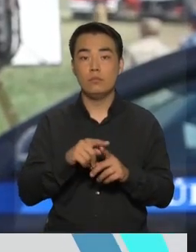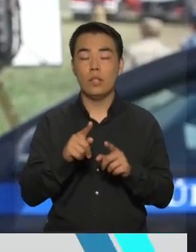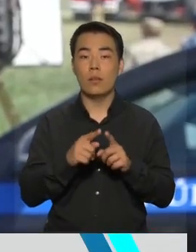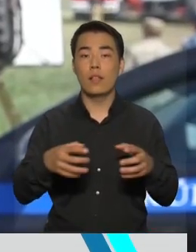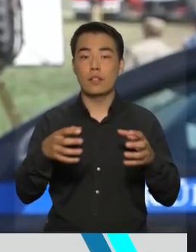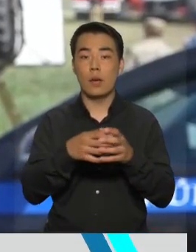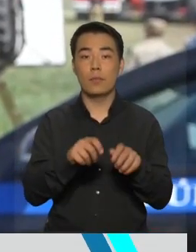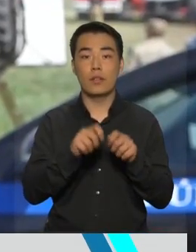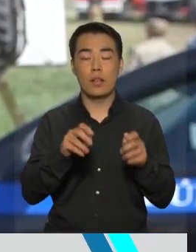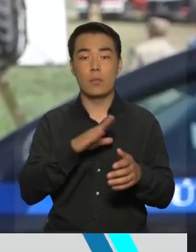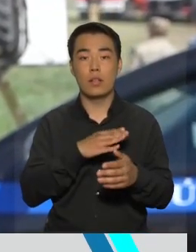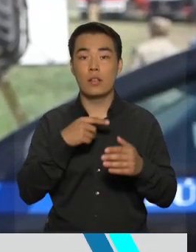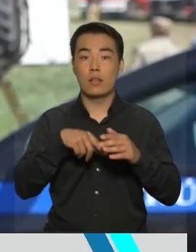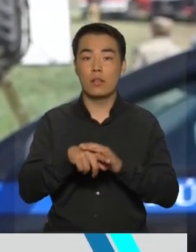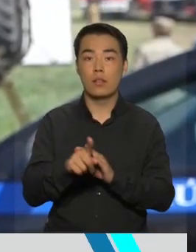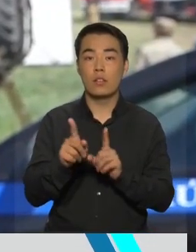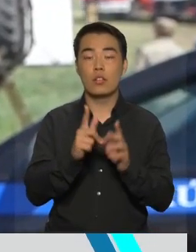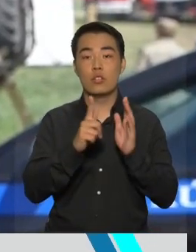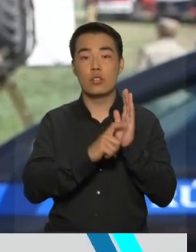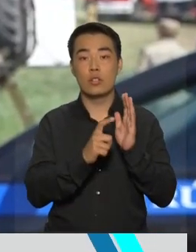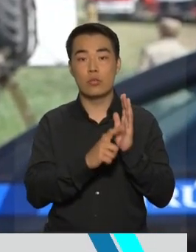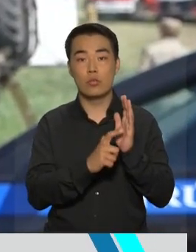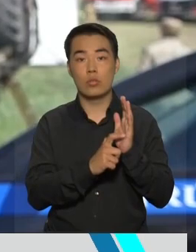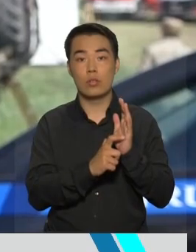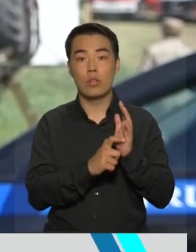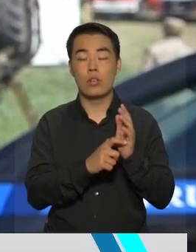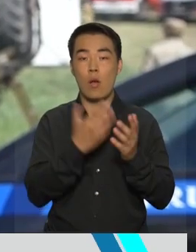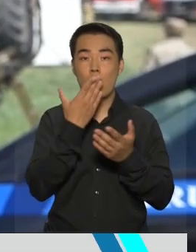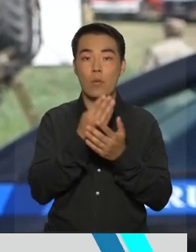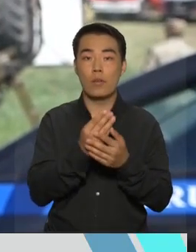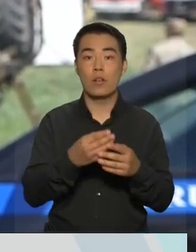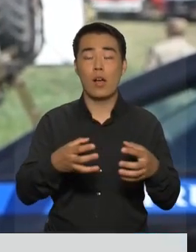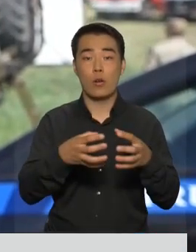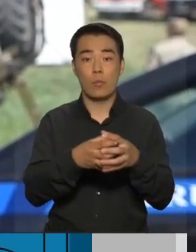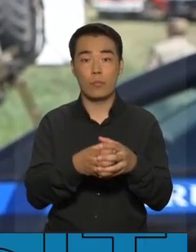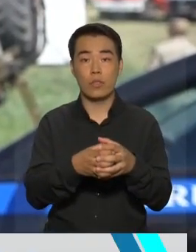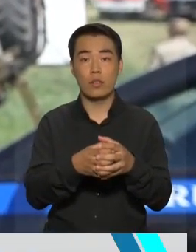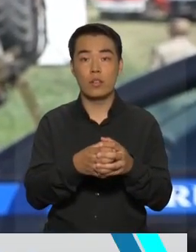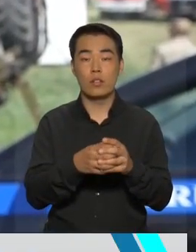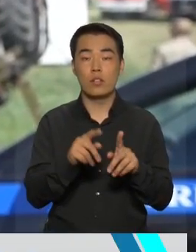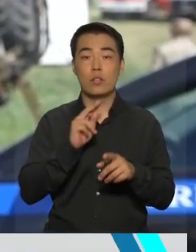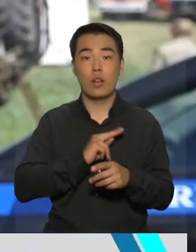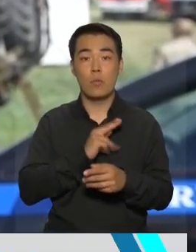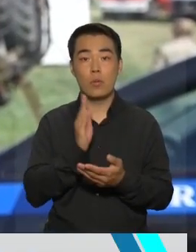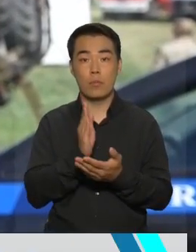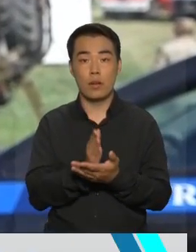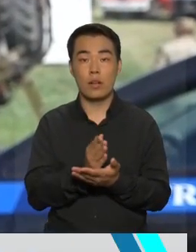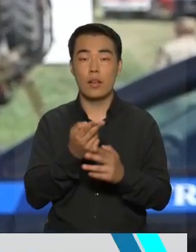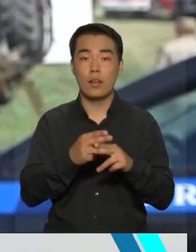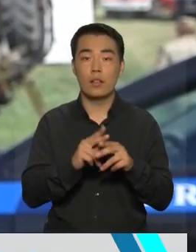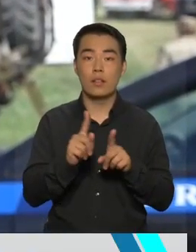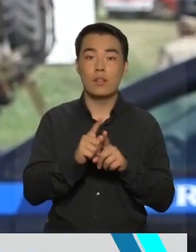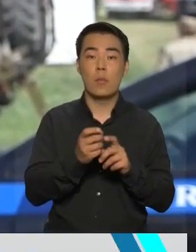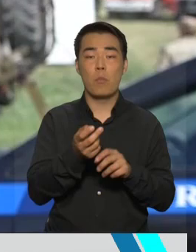құрылды. Қазақстанда 700-ге жуық жеке құрам жұмылдырып жұмыс жасап жатыр. Ол